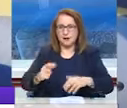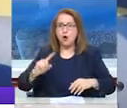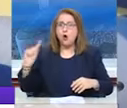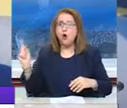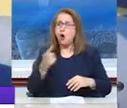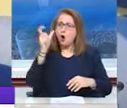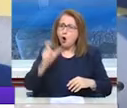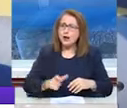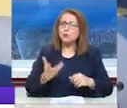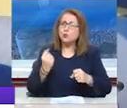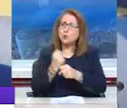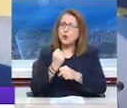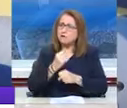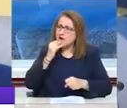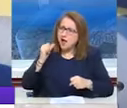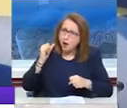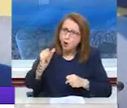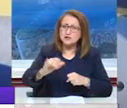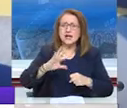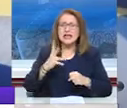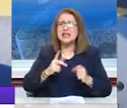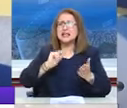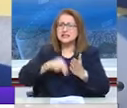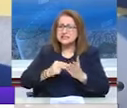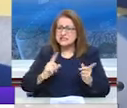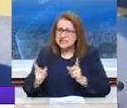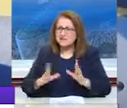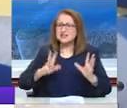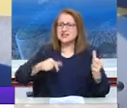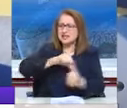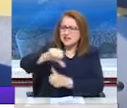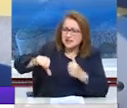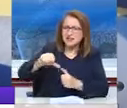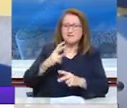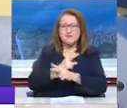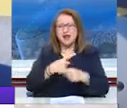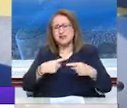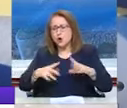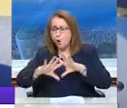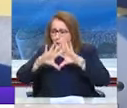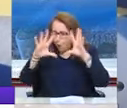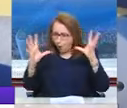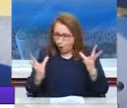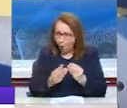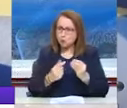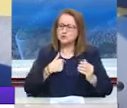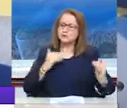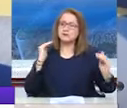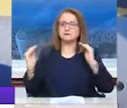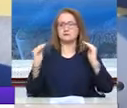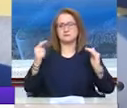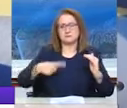χρόνου με πλήρη ή μερική ή εκπεριτροπής απασχόληση. Δεύτερον,